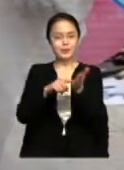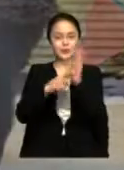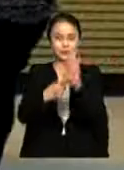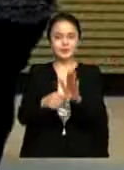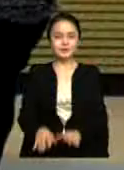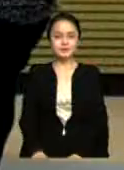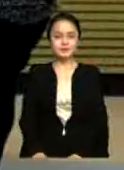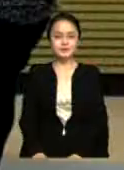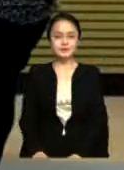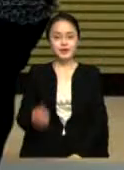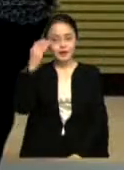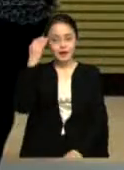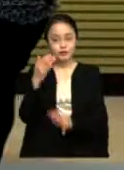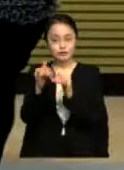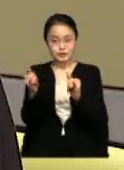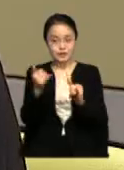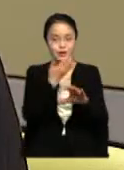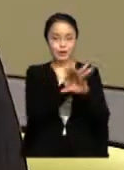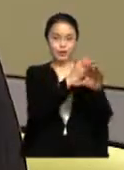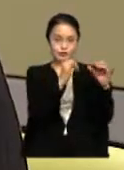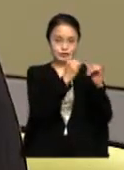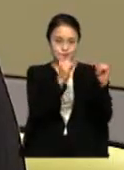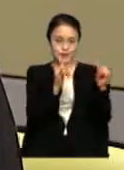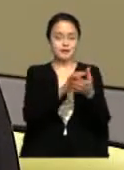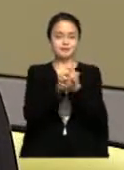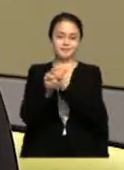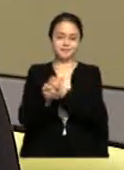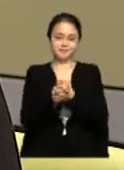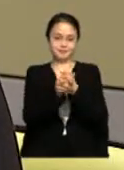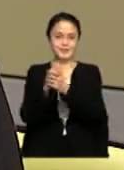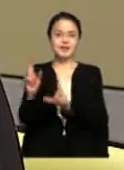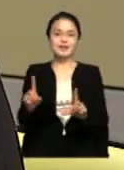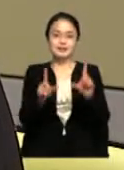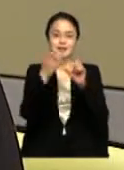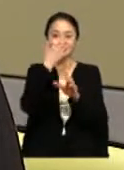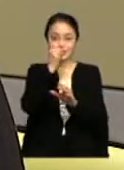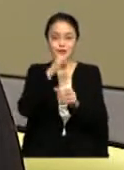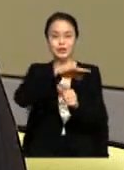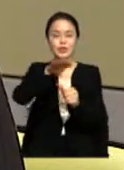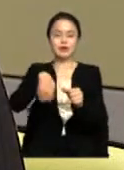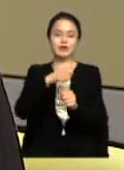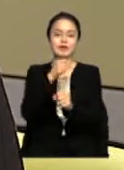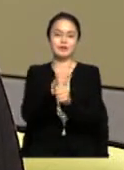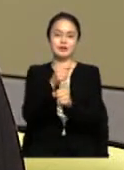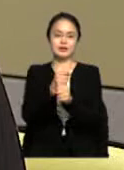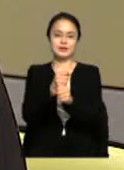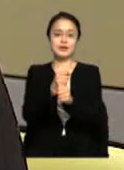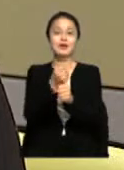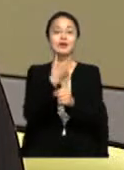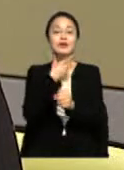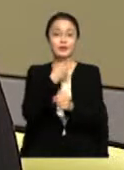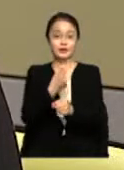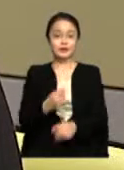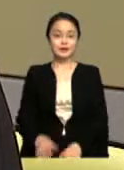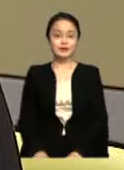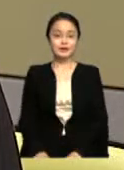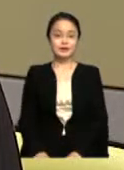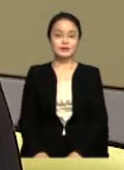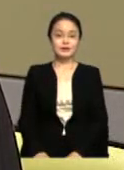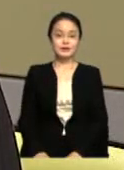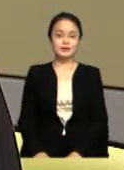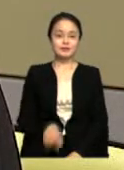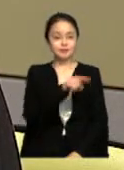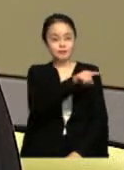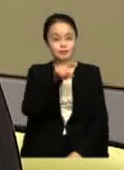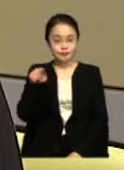경계를 허무는 활동이 얻습니다 그 지금 서포터즈 다녀도 외국인 15 뿐이었다 좀 모여 있지만 굉장히 친 하세요 만